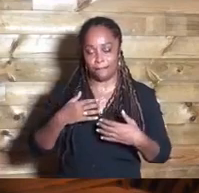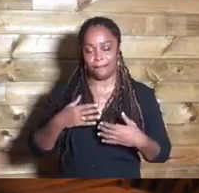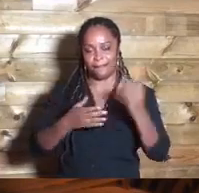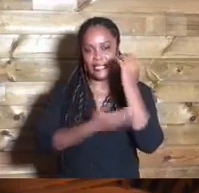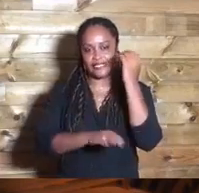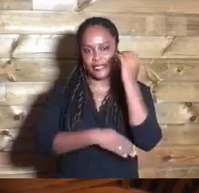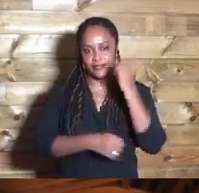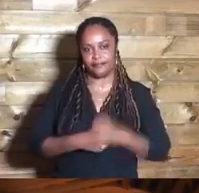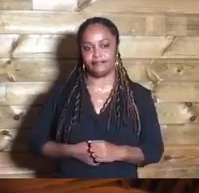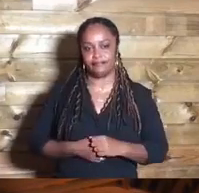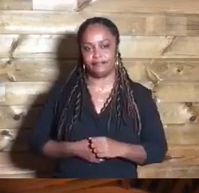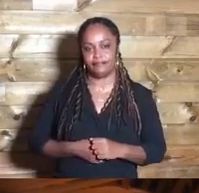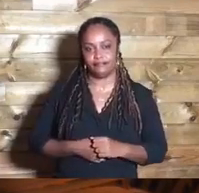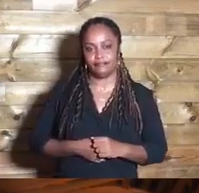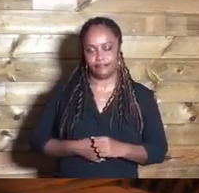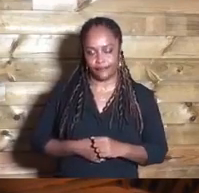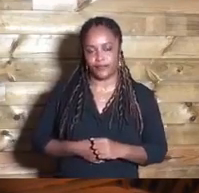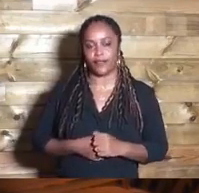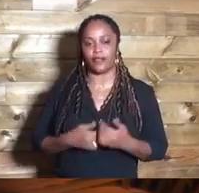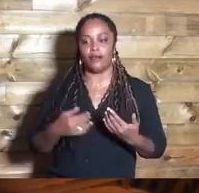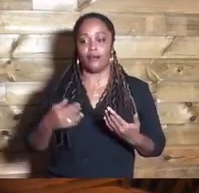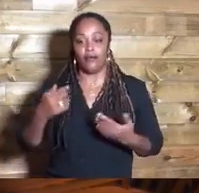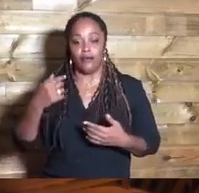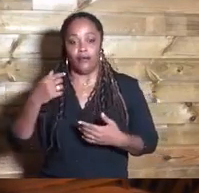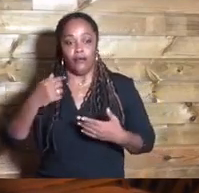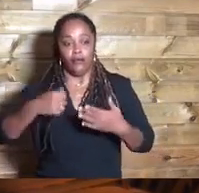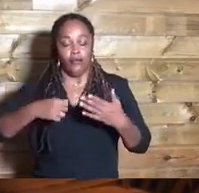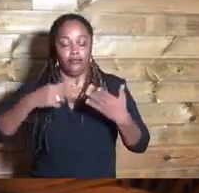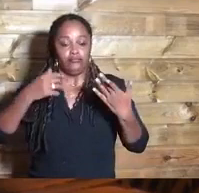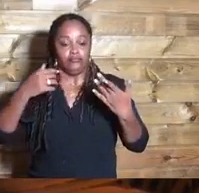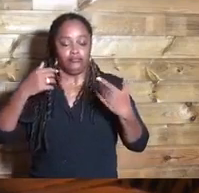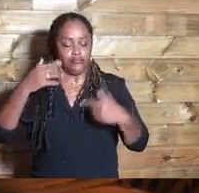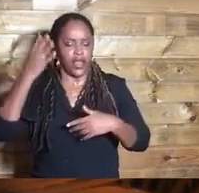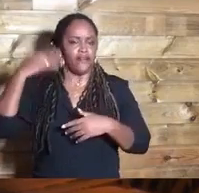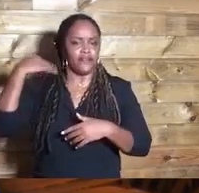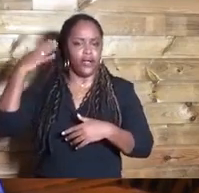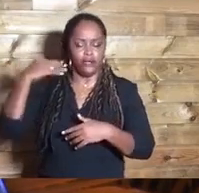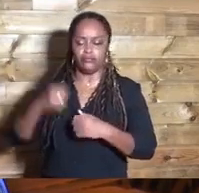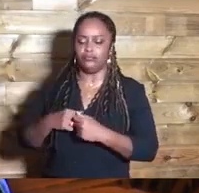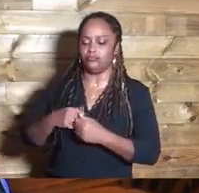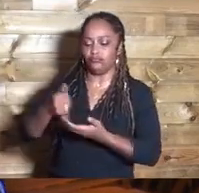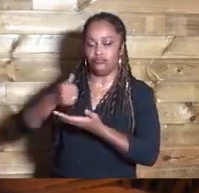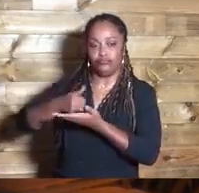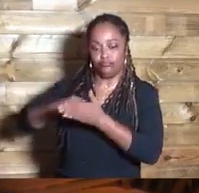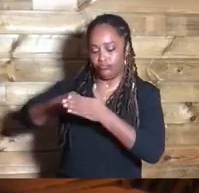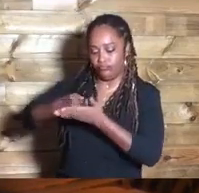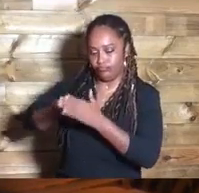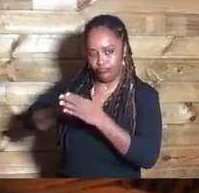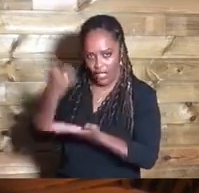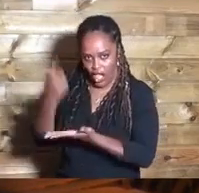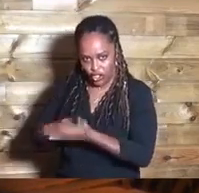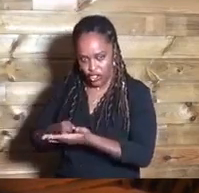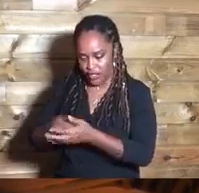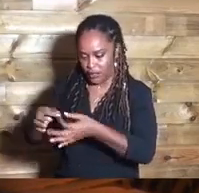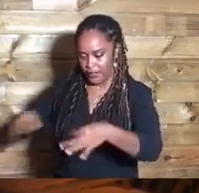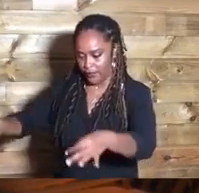noir. Les mondes qui précédaient nous, yo investi et yo acheté un terrain, yo